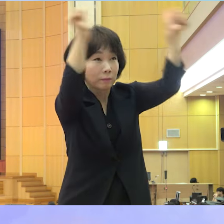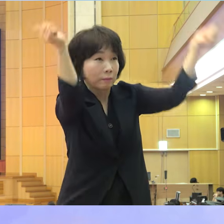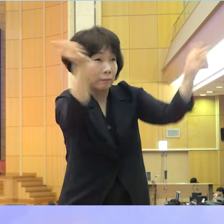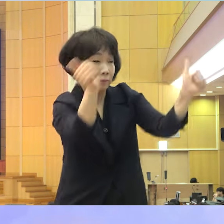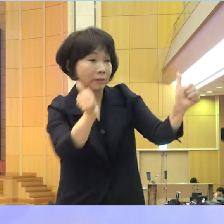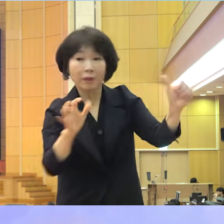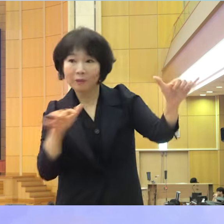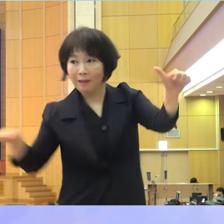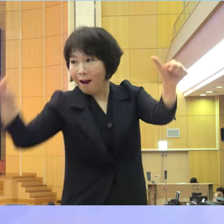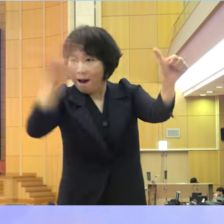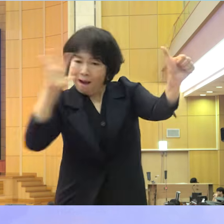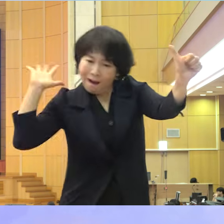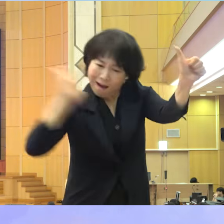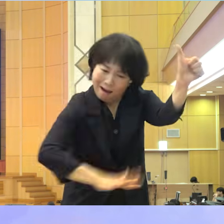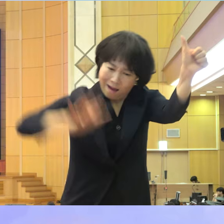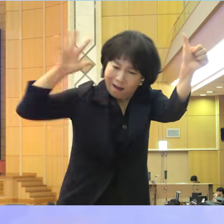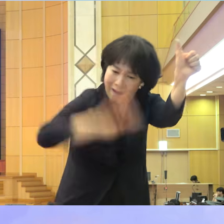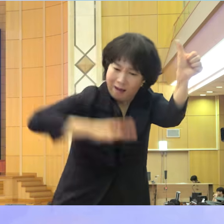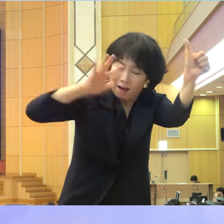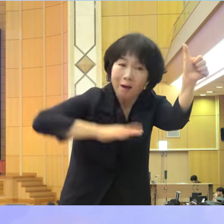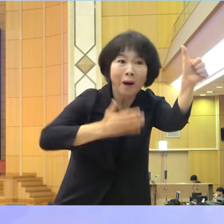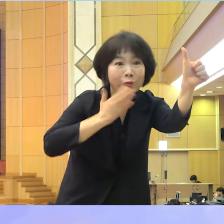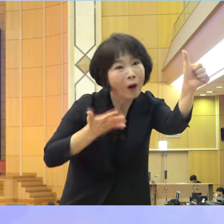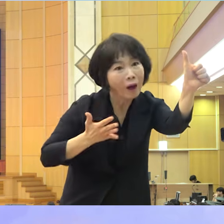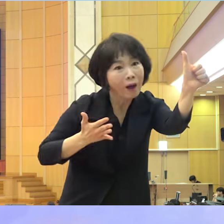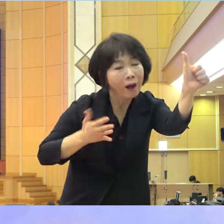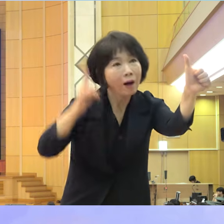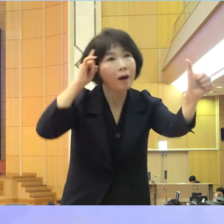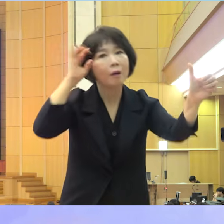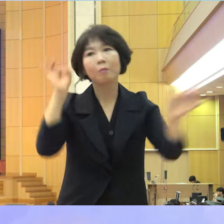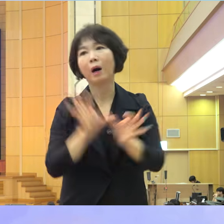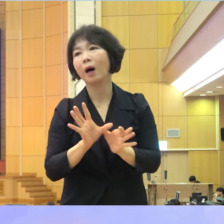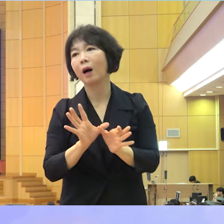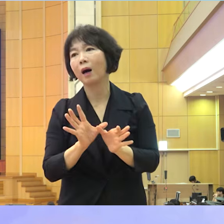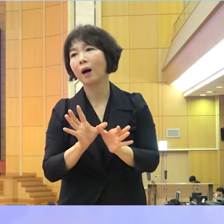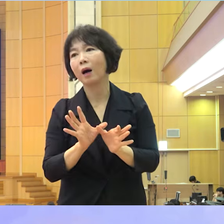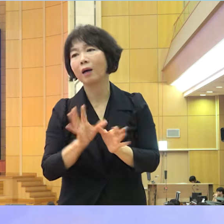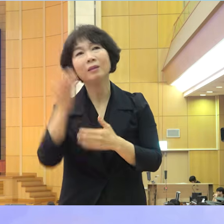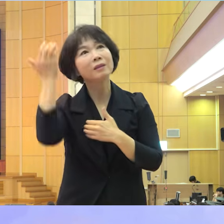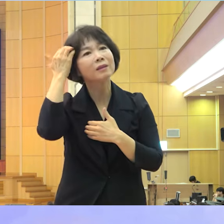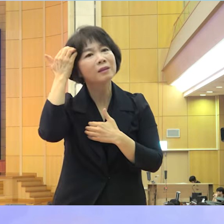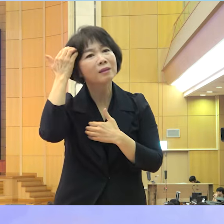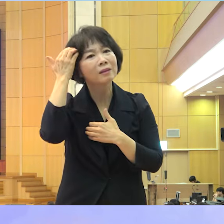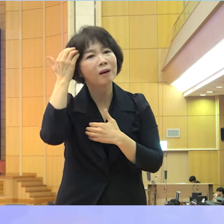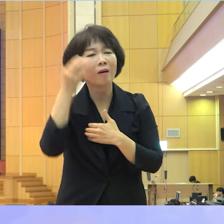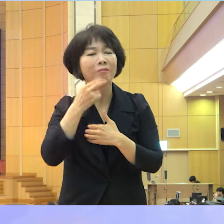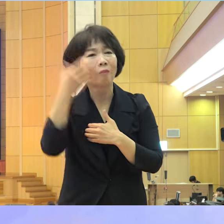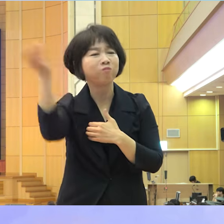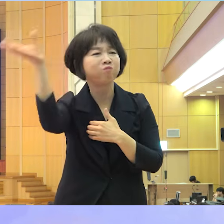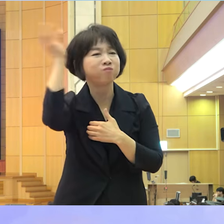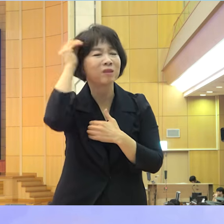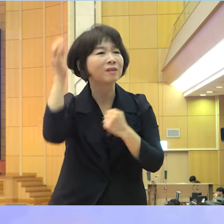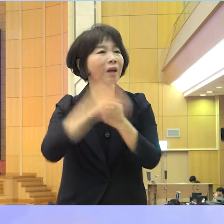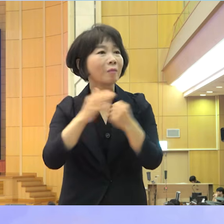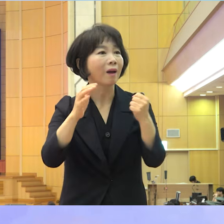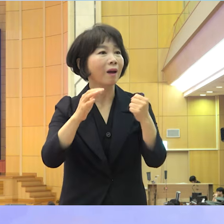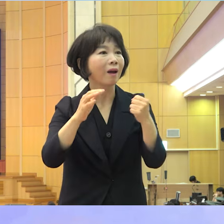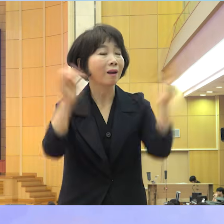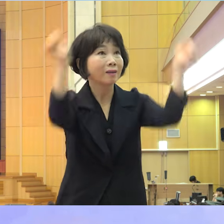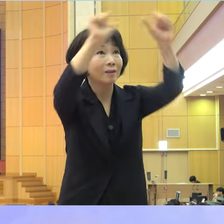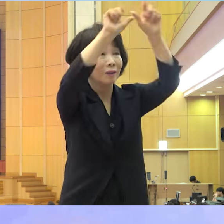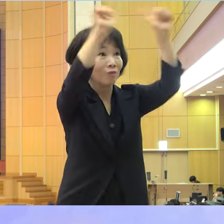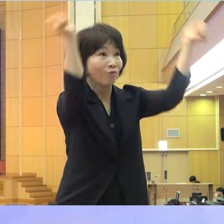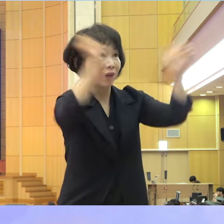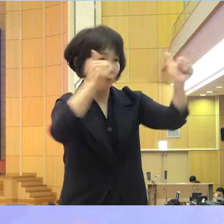것들이 전부 다 진리의 지식이 없어서 그렇게